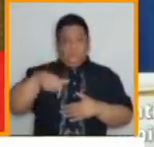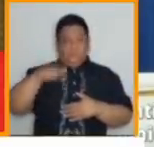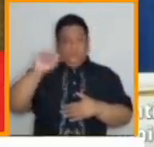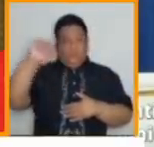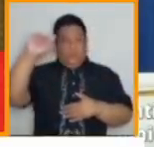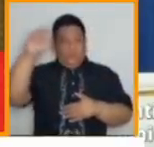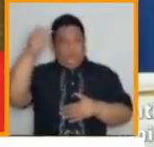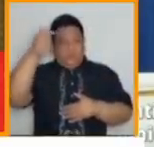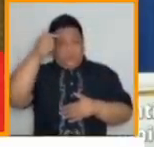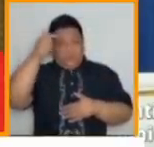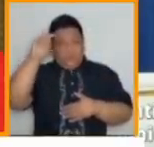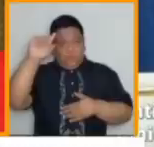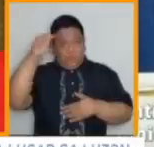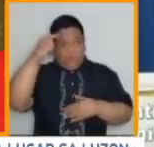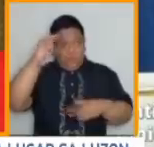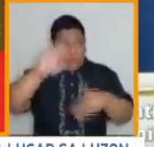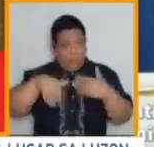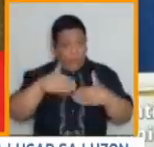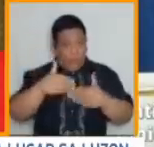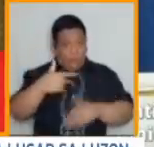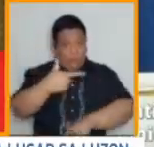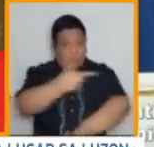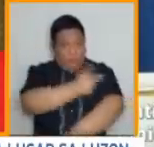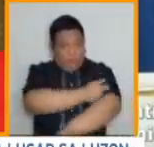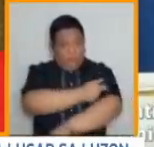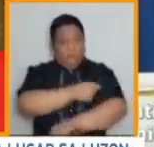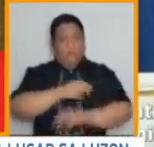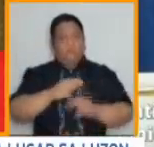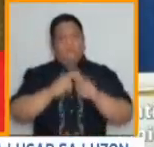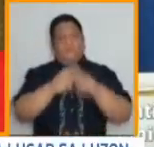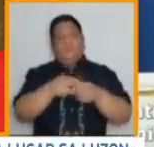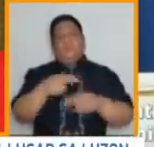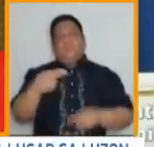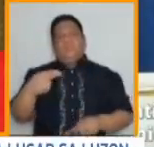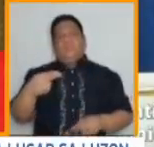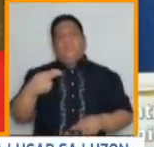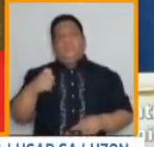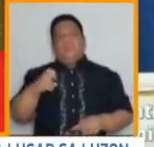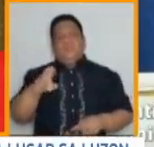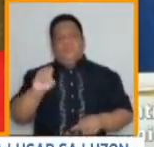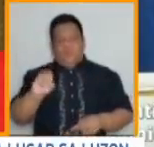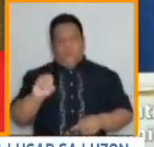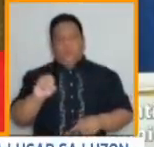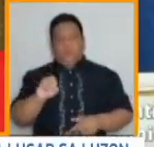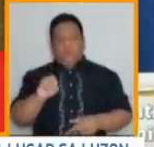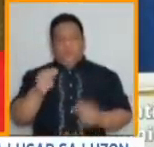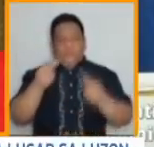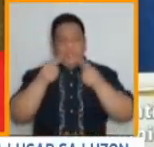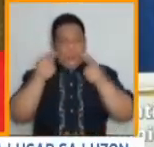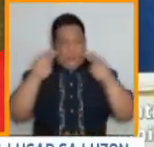nagpabakuna are heroes. Lahat kayo hero. Yung